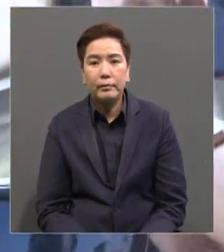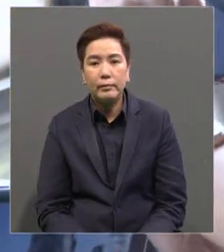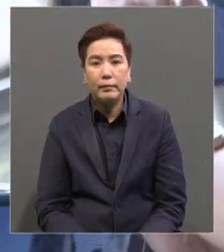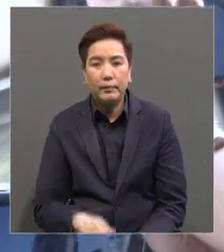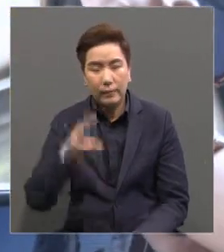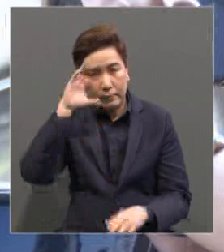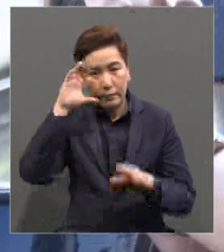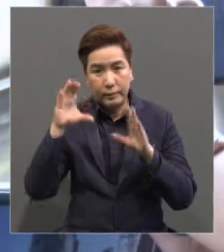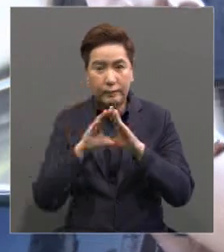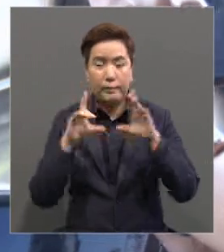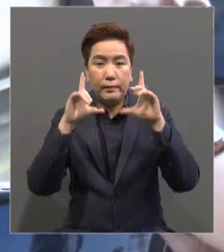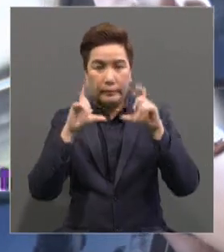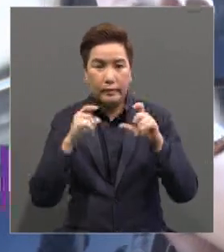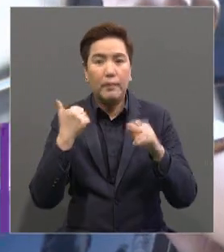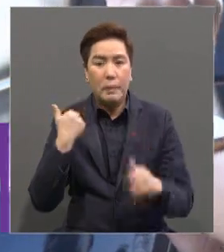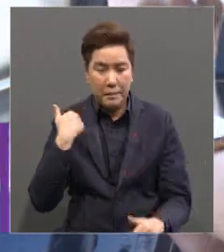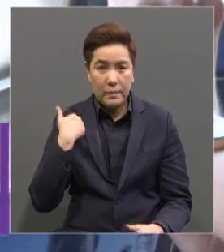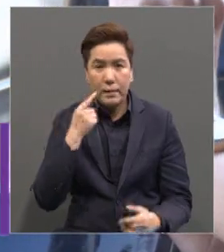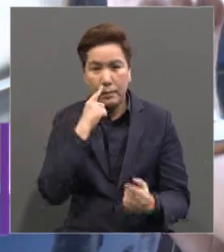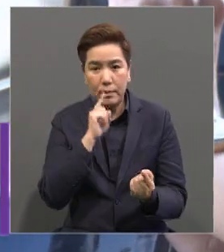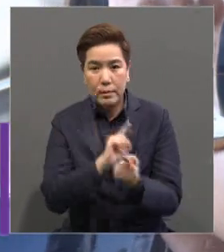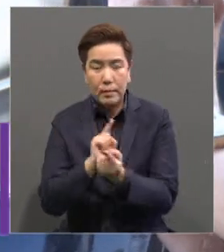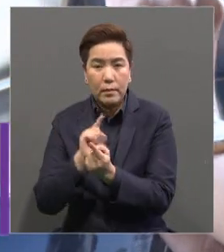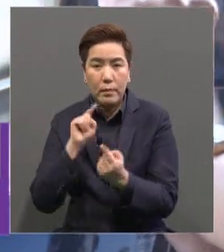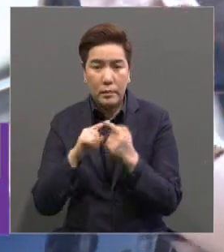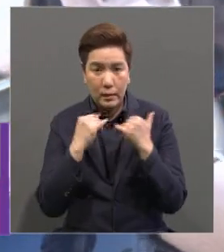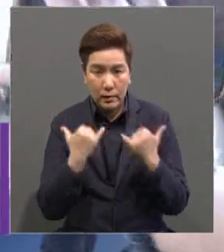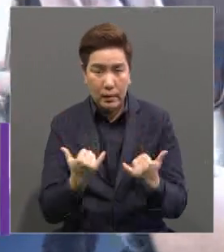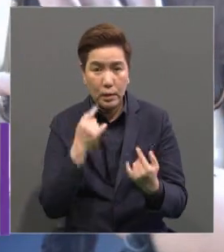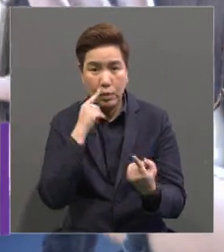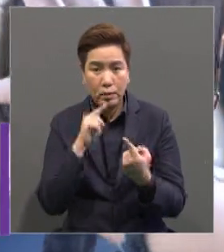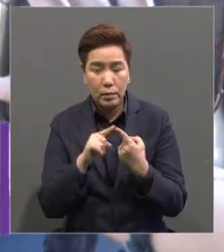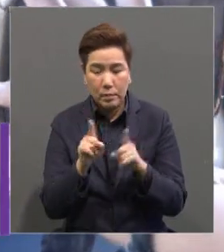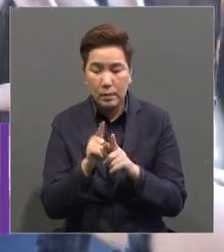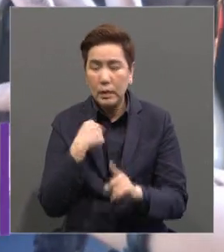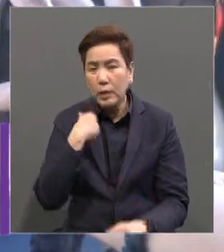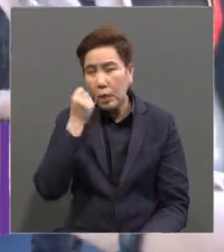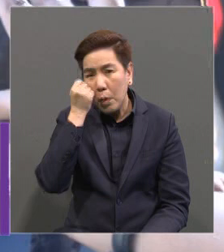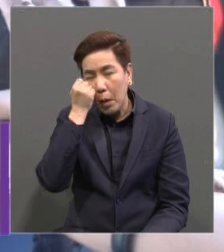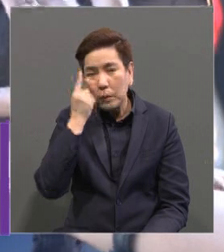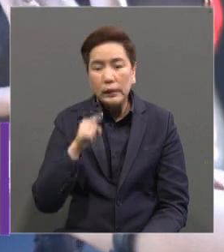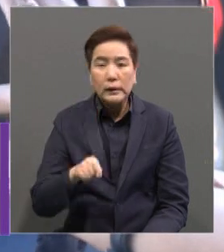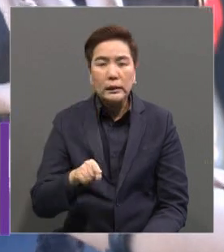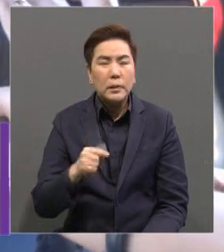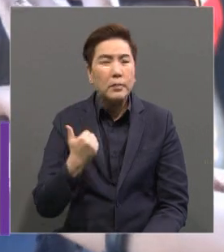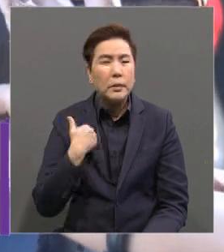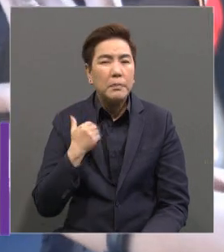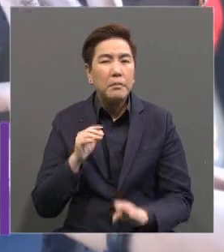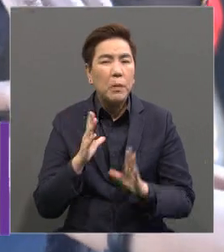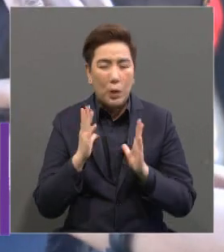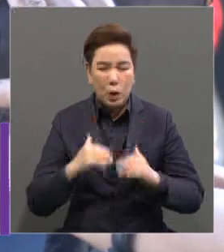พถ่ายของตัวประกันนะครับเพราะฉะนั้นก็มีความเข้าใจว่าอย่างน้อยที่สุด